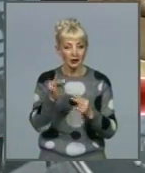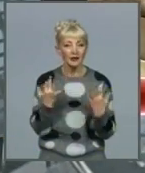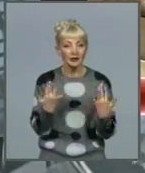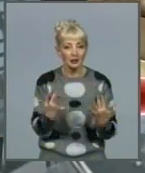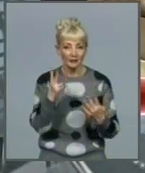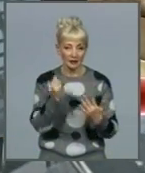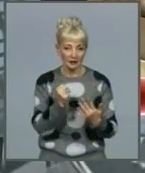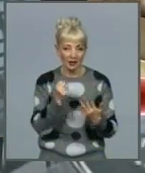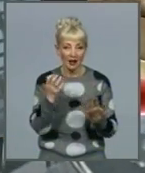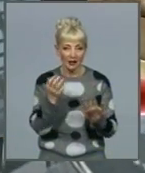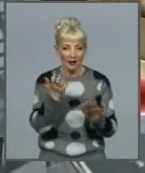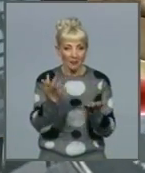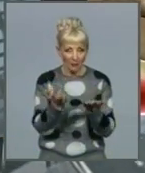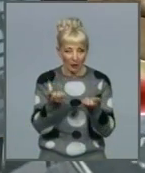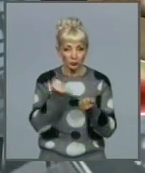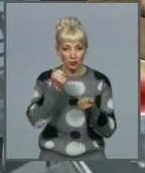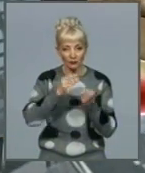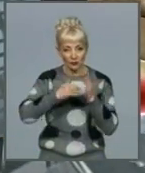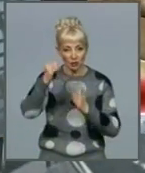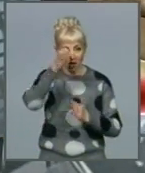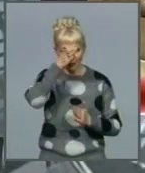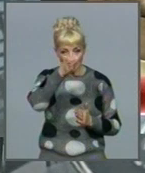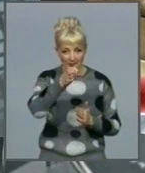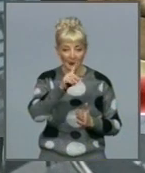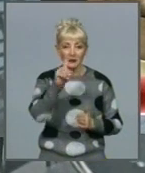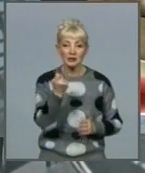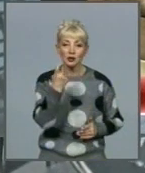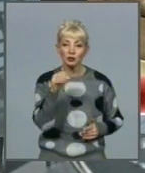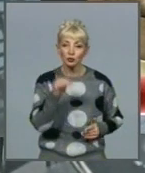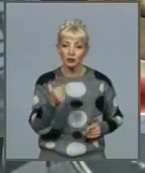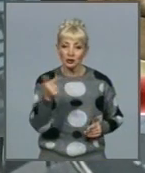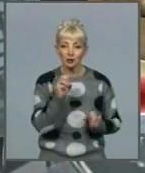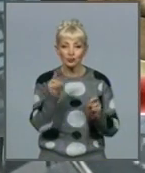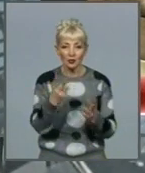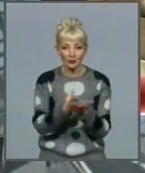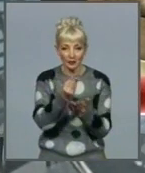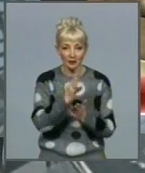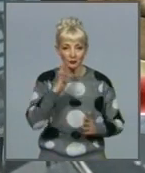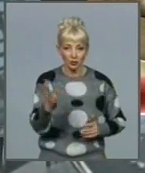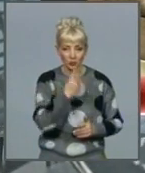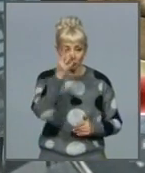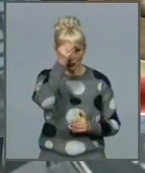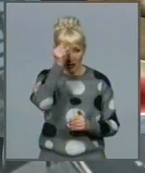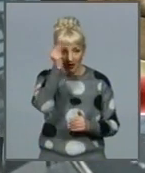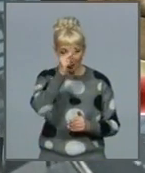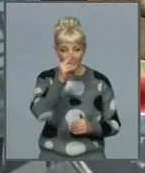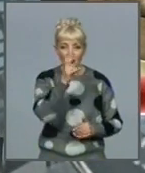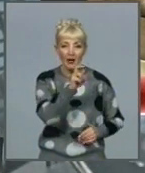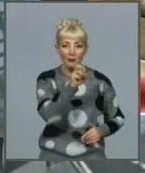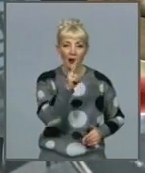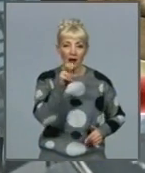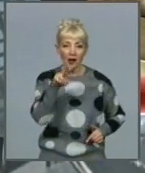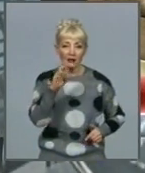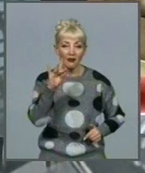Ми радше купимо євробляху за 100 тисяч гривень, ніж оплатимо 4 роки навчання на бакалавраті за ці самі гроші.